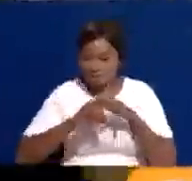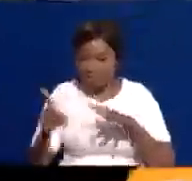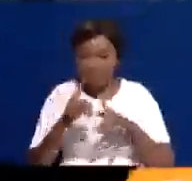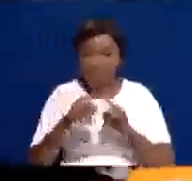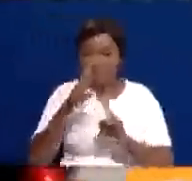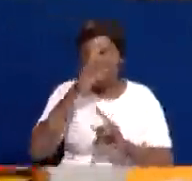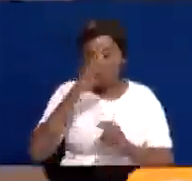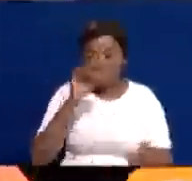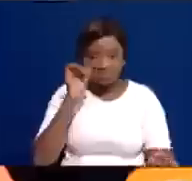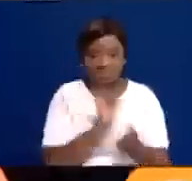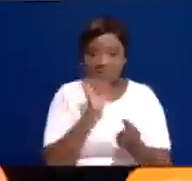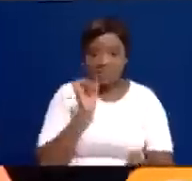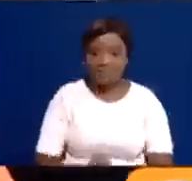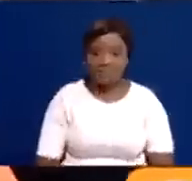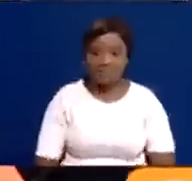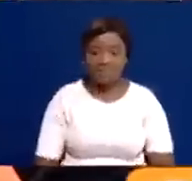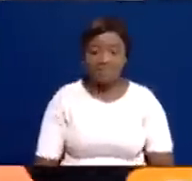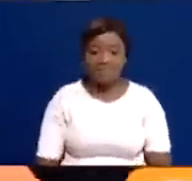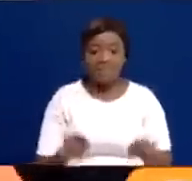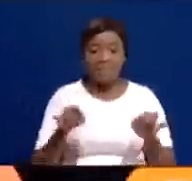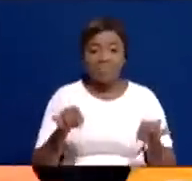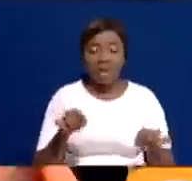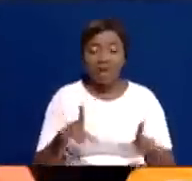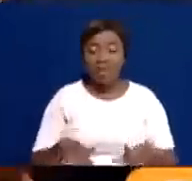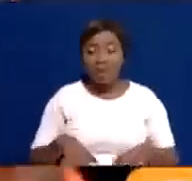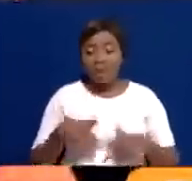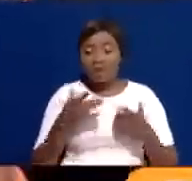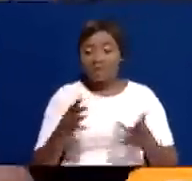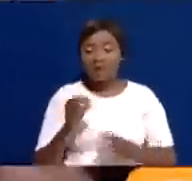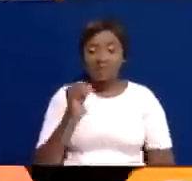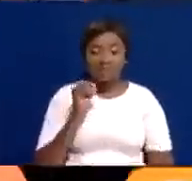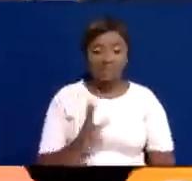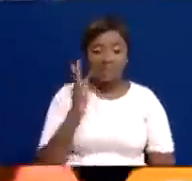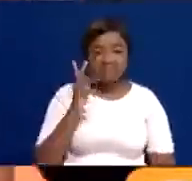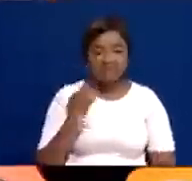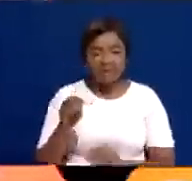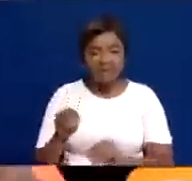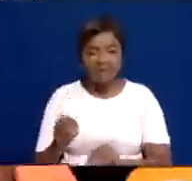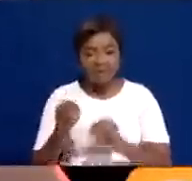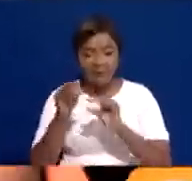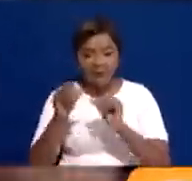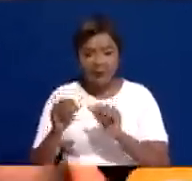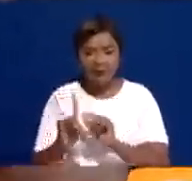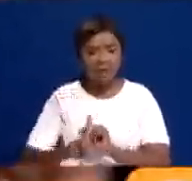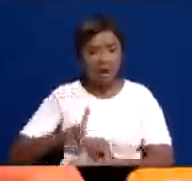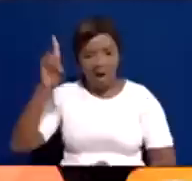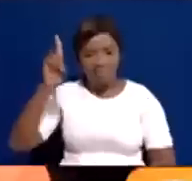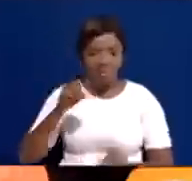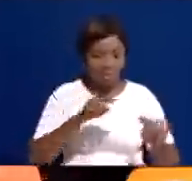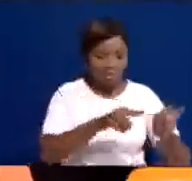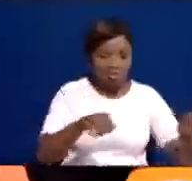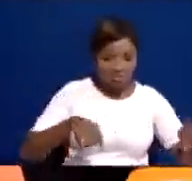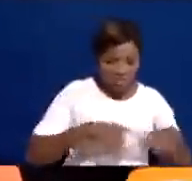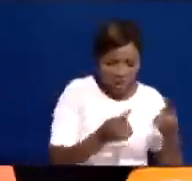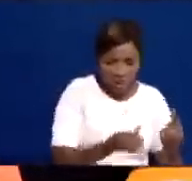kwa kujificha. Ukiangalia sasa hivi maisha iko, unga imepanda kuliko hata sufuria. Bei ya unga iko juu hata kuliko sufuria.